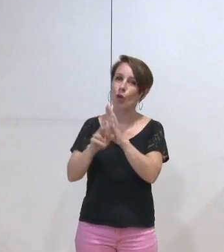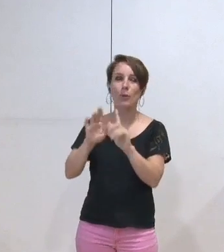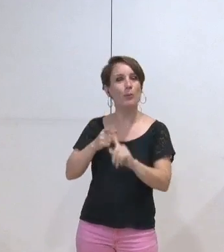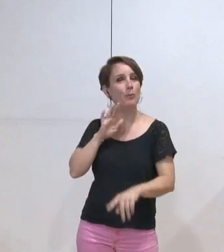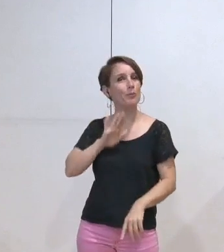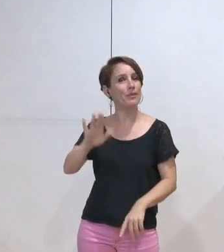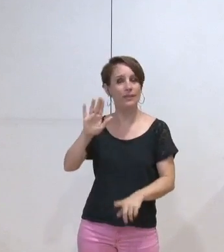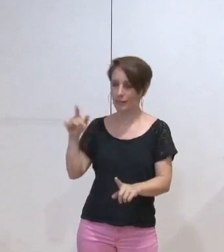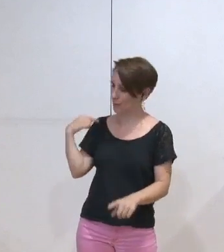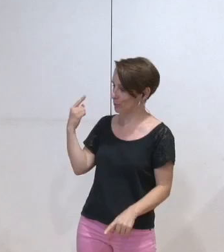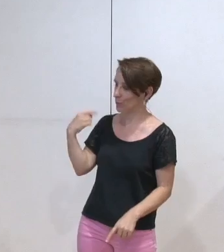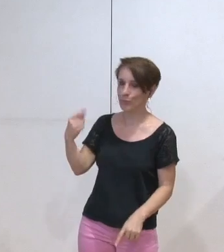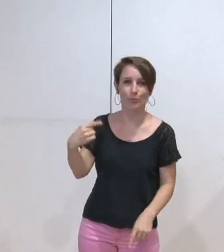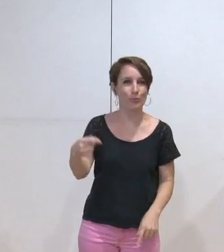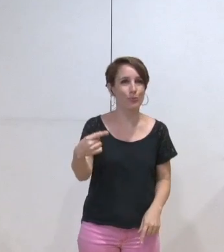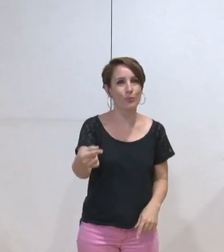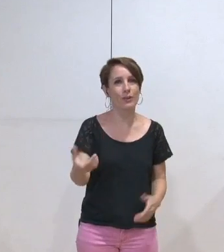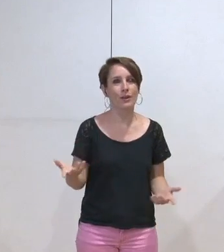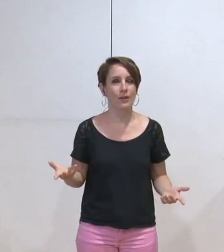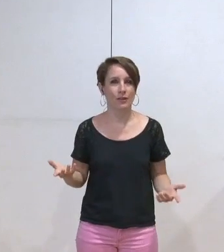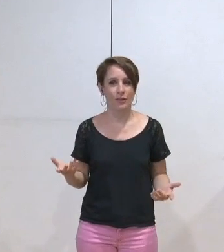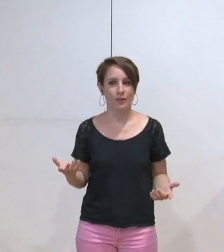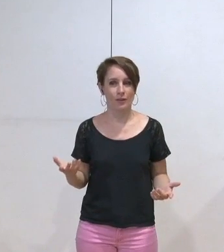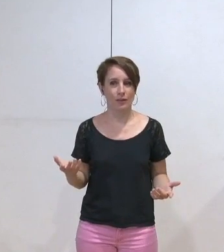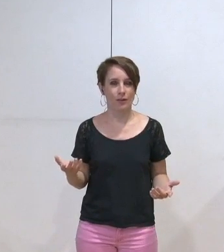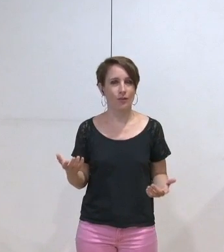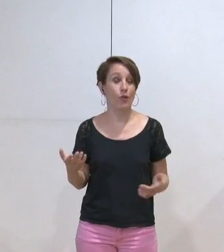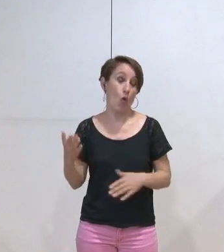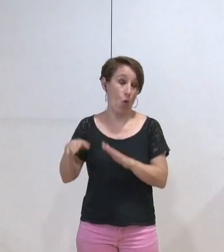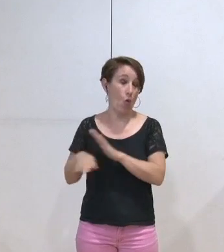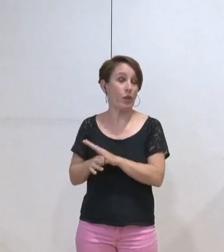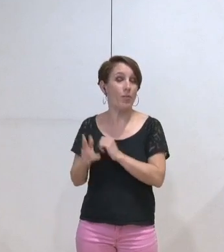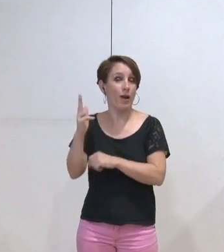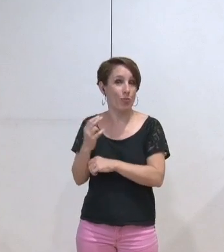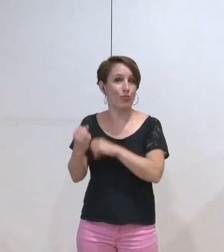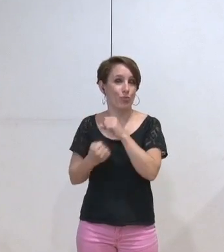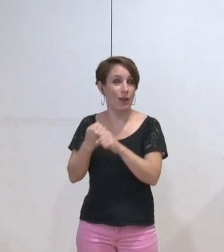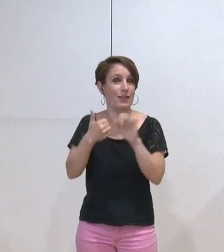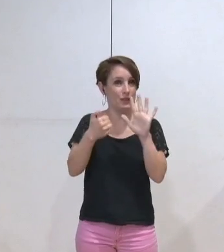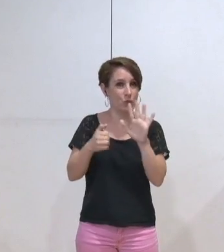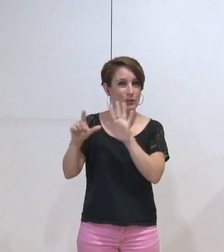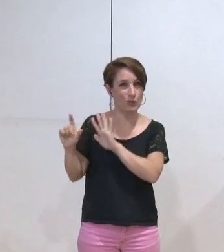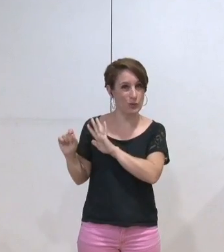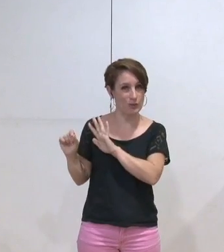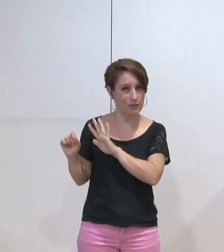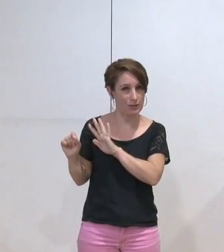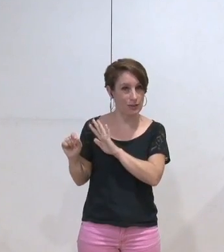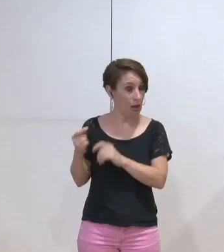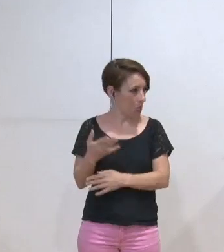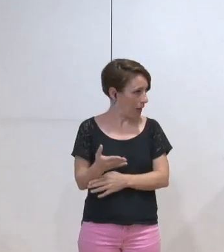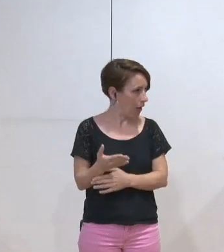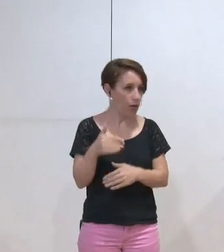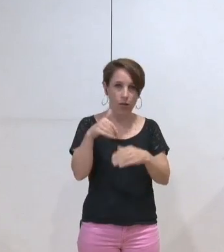de son la construction de ce modèle dans les années 60 et et 70 et bien elle n'est pas apparente